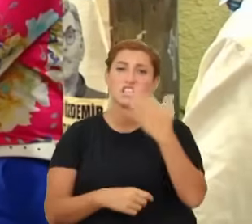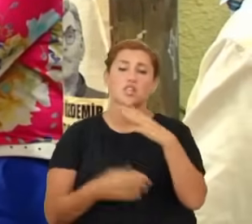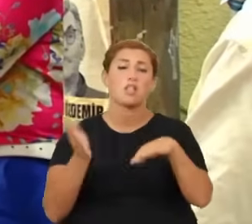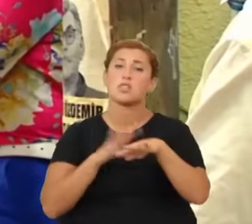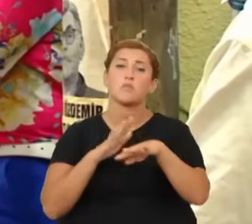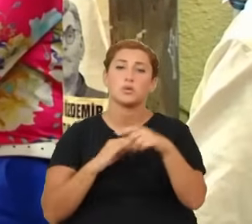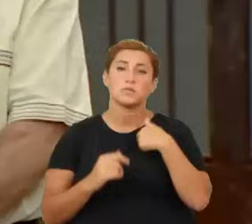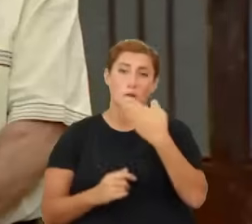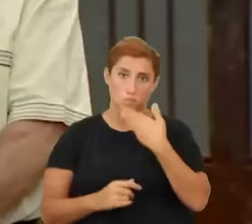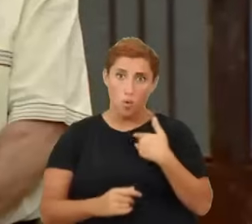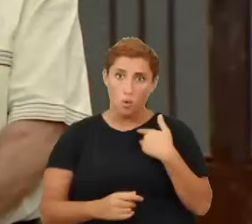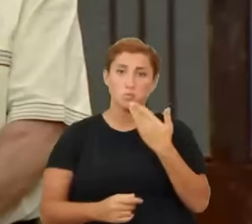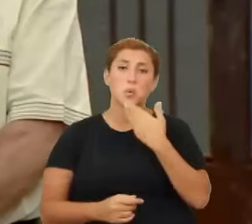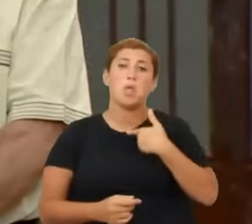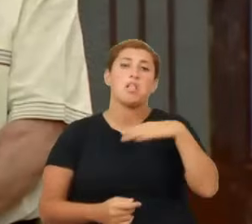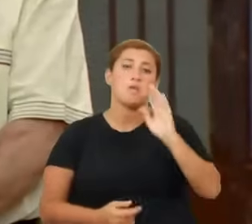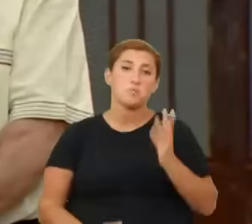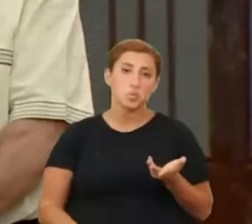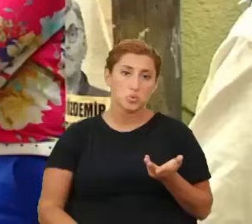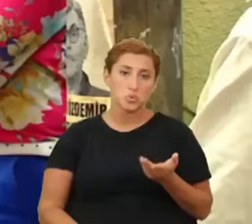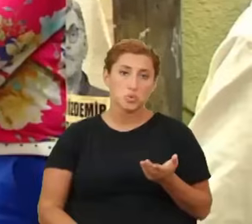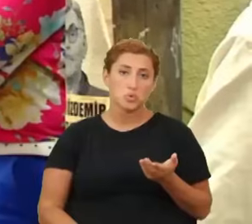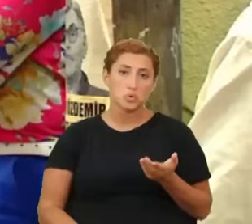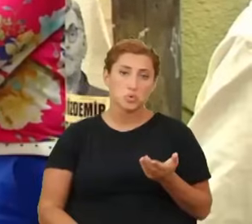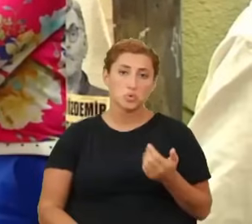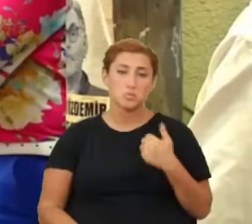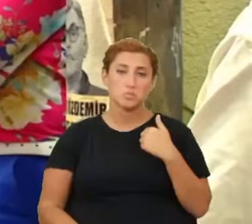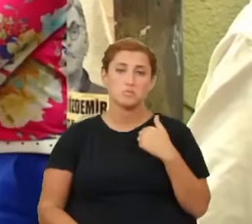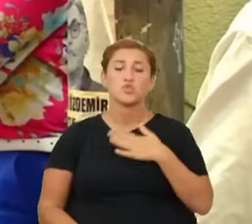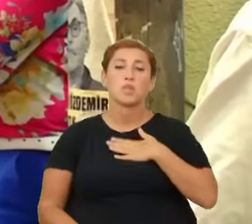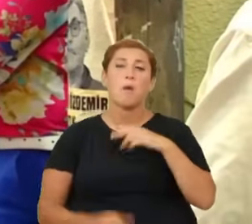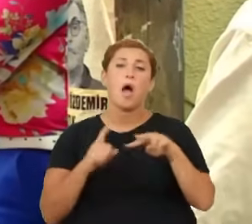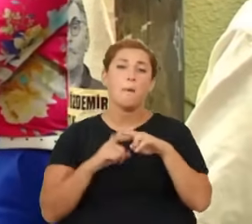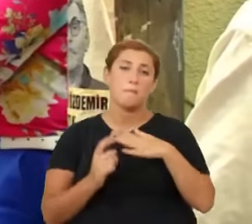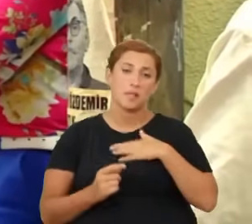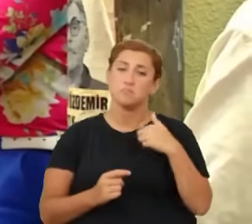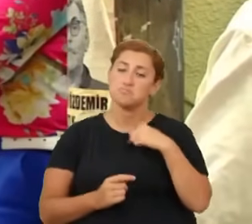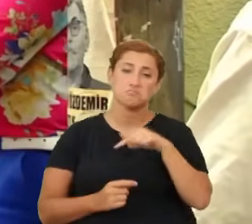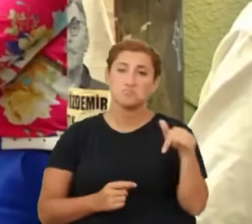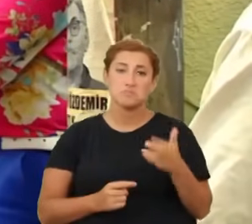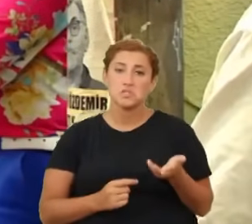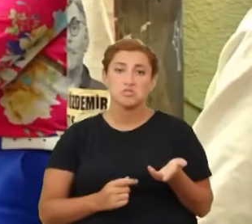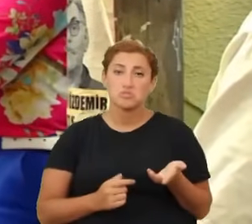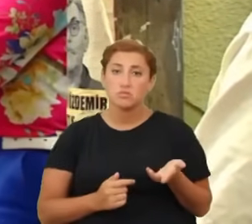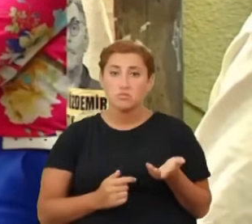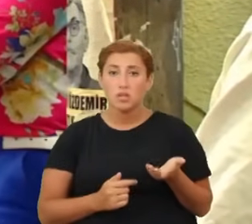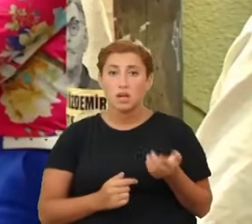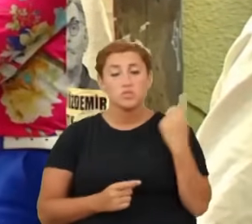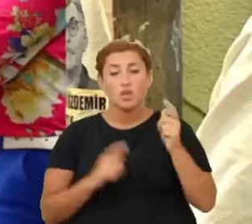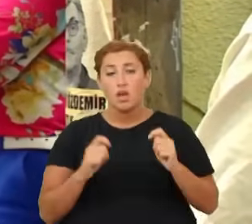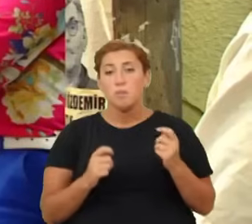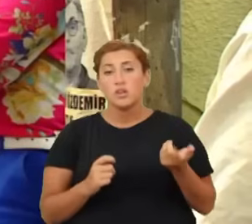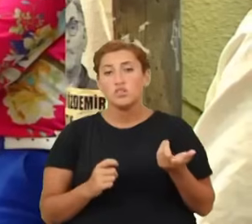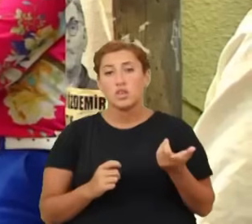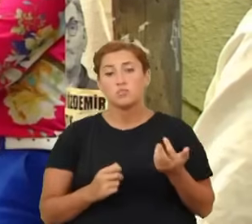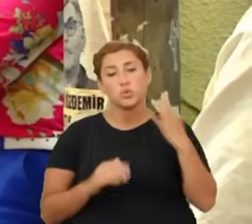ne yapacağınızı bize söylüyor musunuz? Söylemiyorsunuz. Benim canım Ahmet'im. Biz de işte bir şeyler